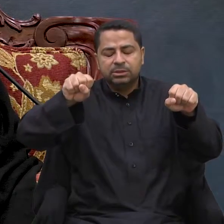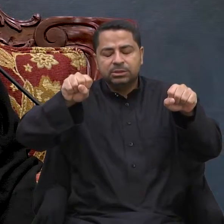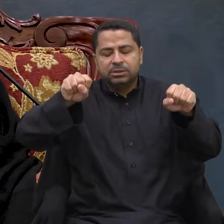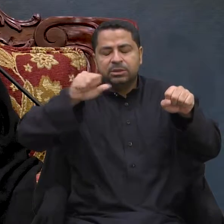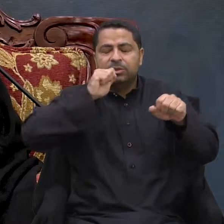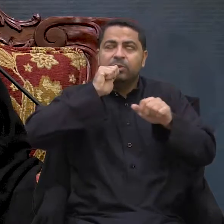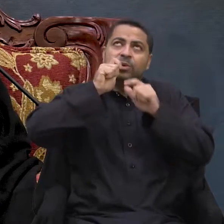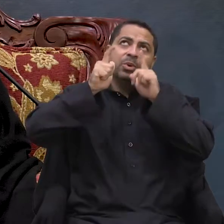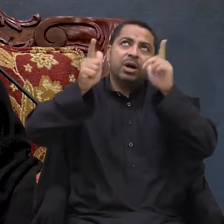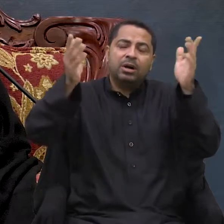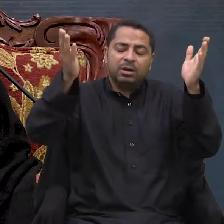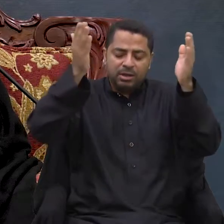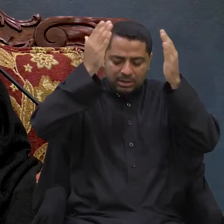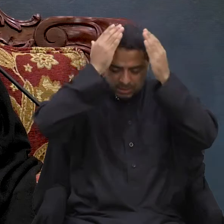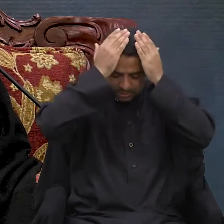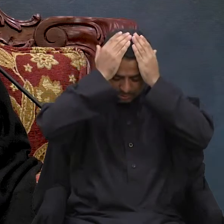وحسينان